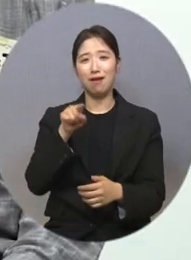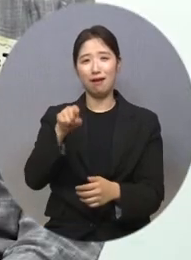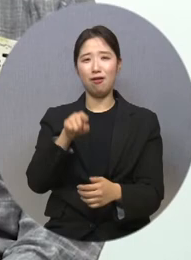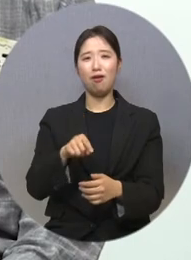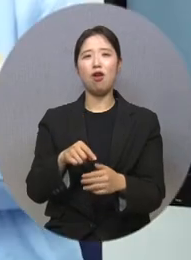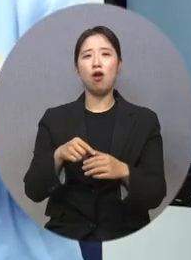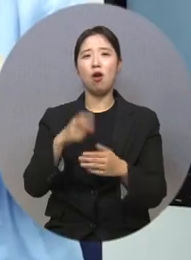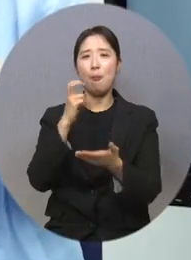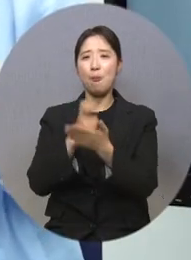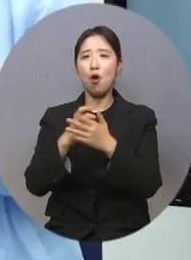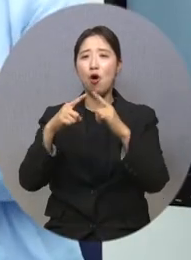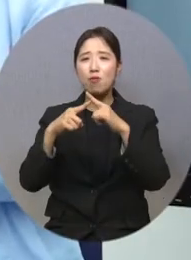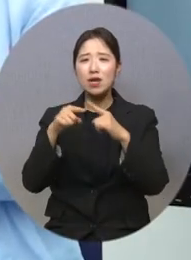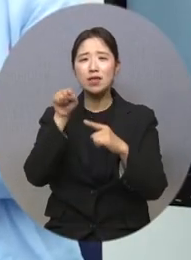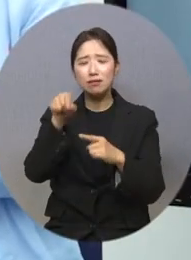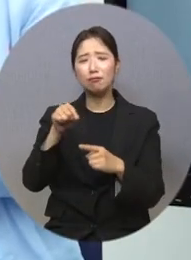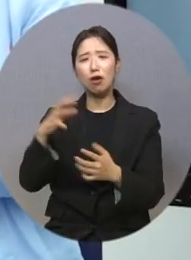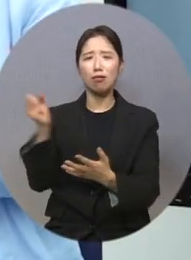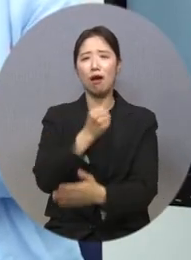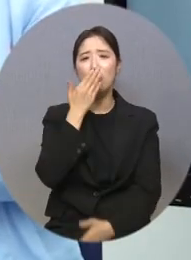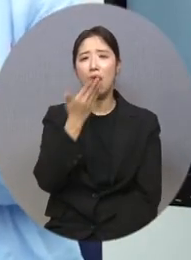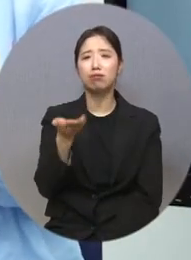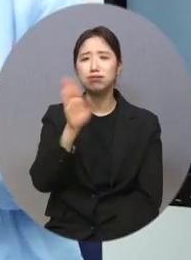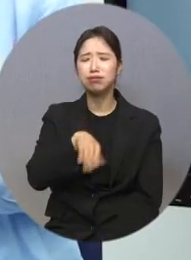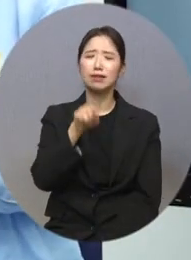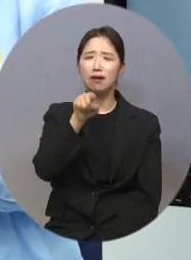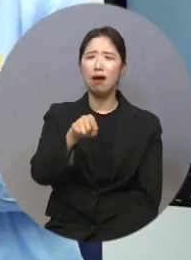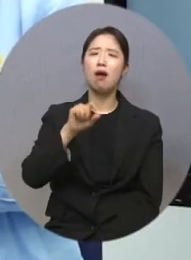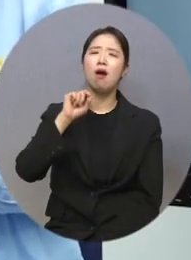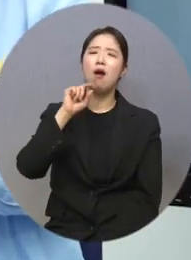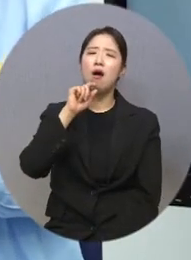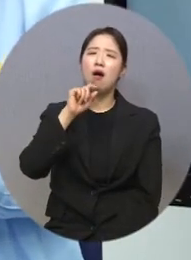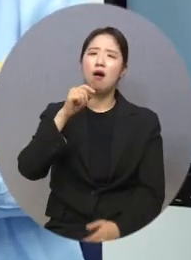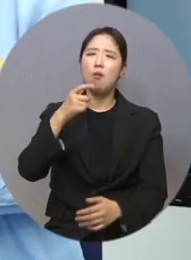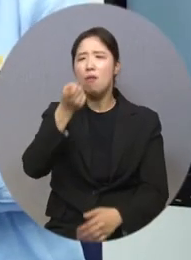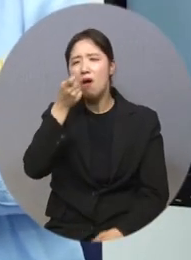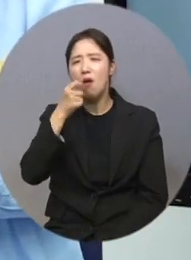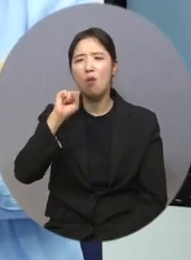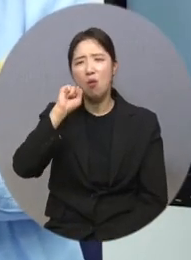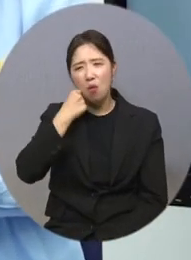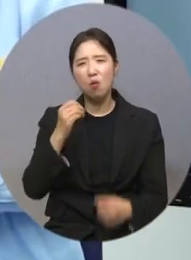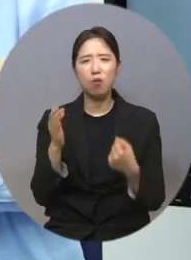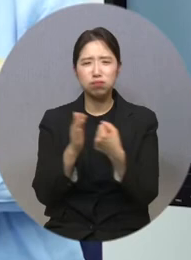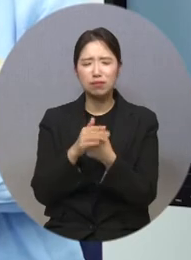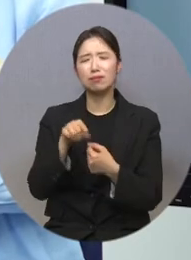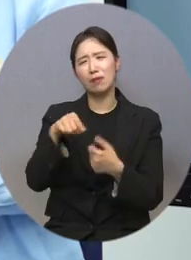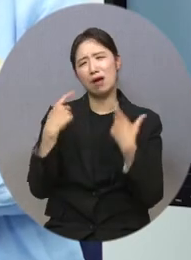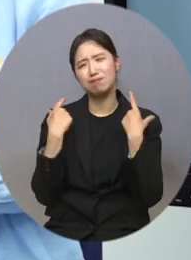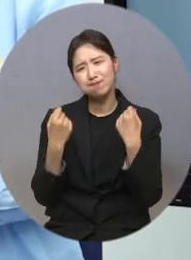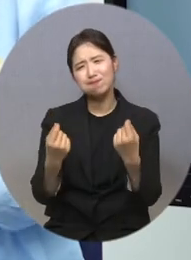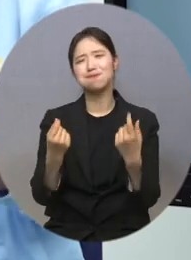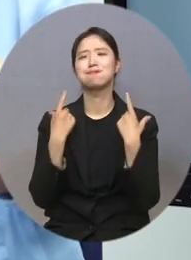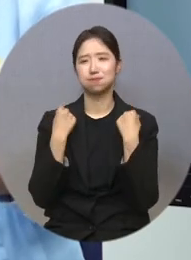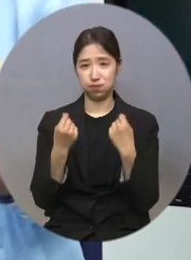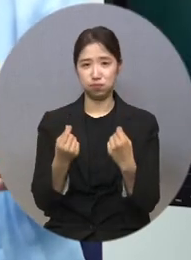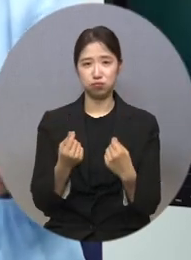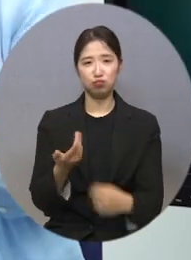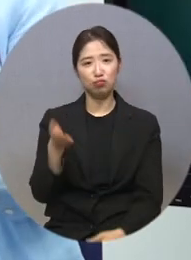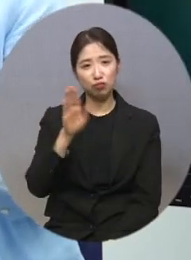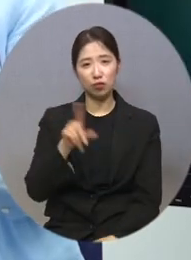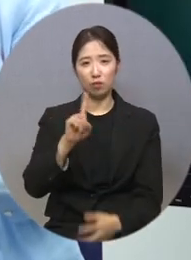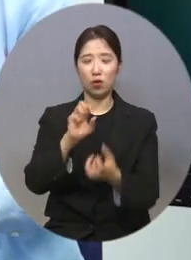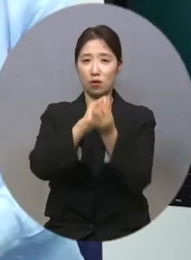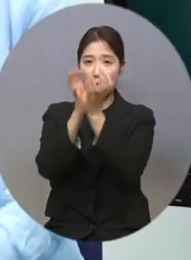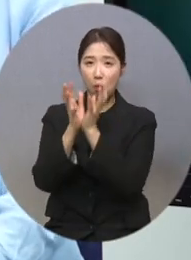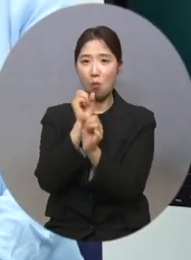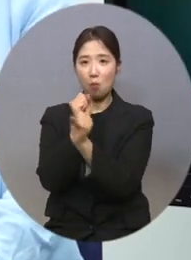딸 수 있는데 그 쉬운 것도 못해서 지금 그 자리에 머물러 있단 말이에요. 근데 너무너무 꽃을